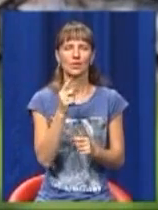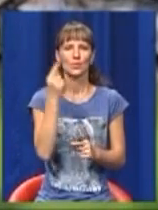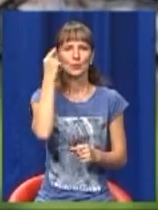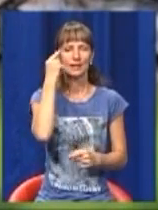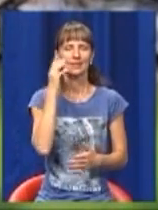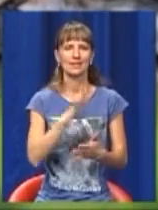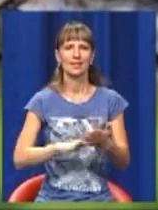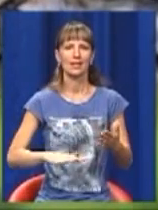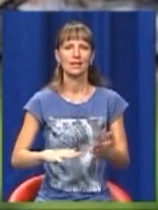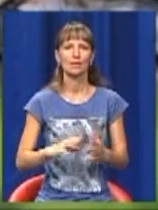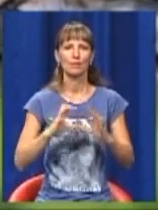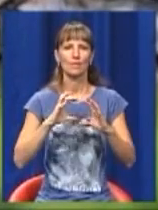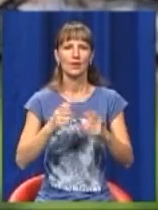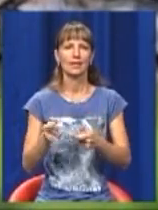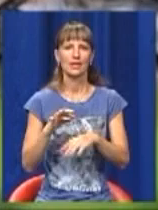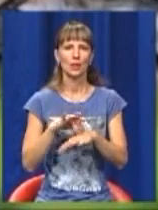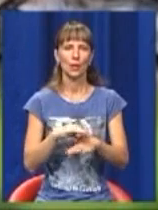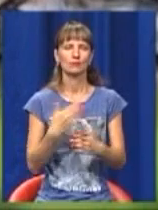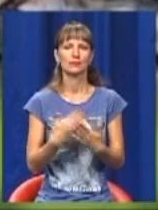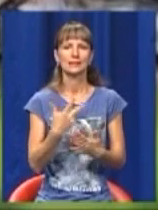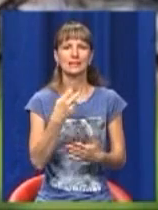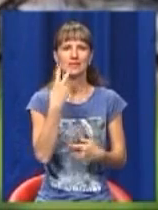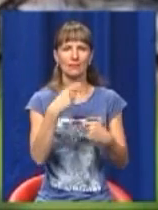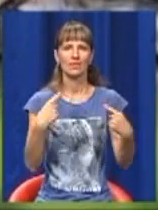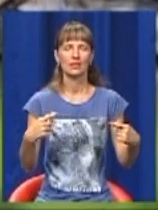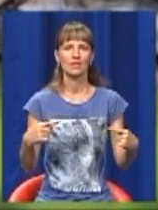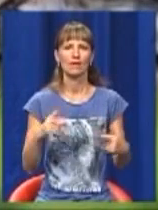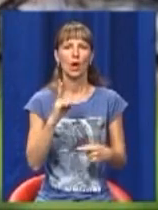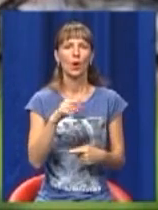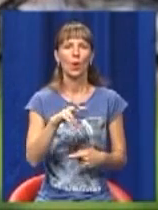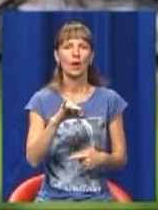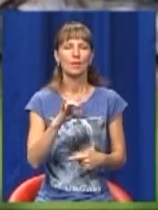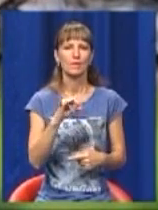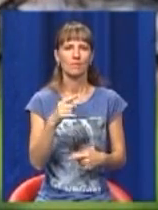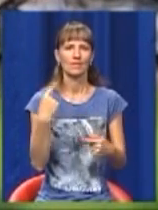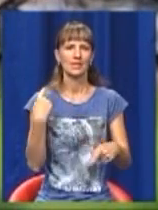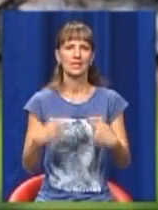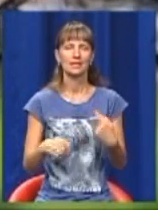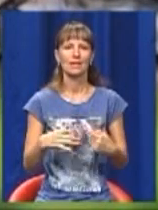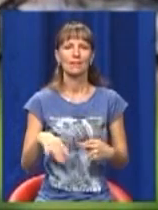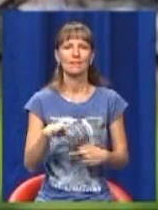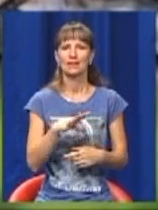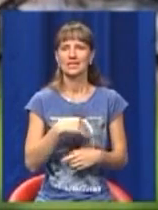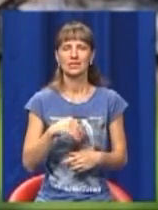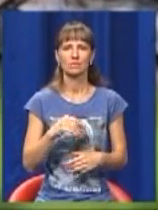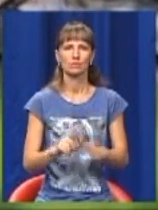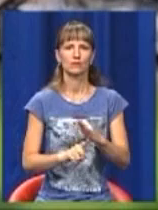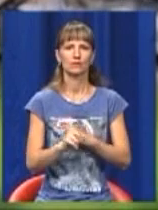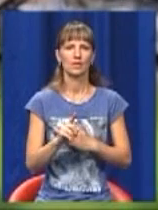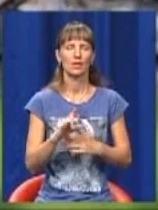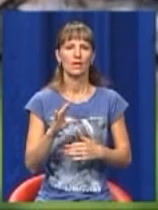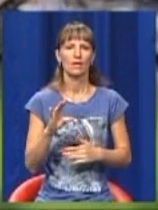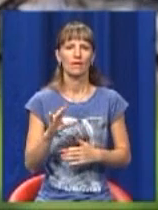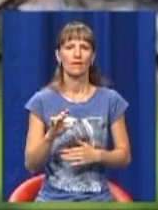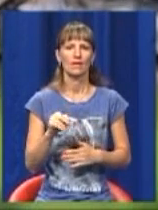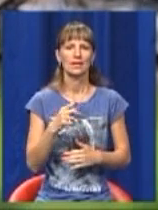далі. Планета носить близько 300 видів найрізноманітніших колібрі. Вони відрізняються всім, починаючи від ваги, що